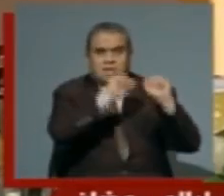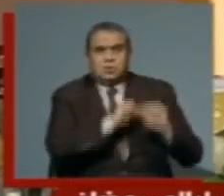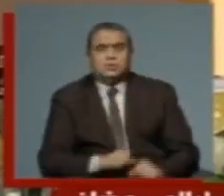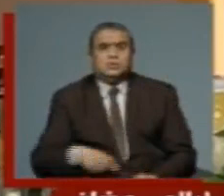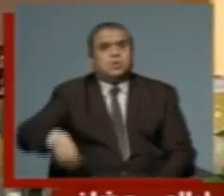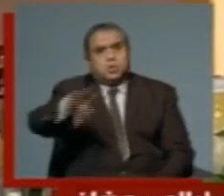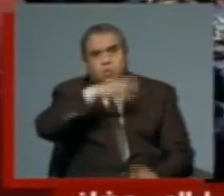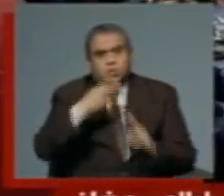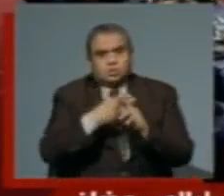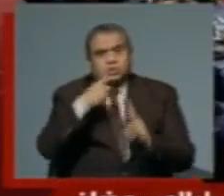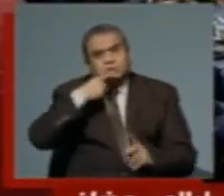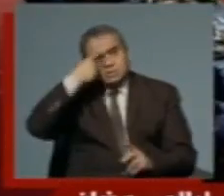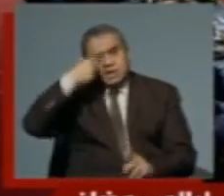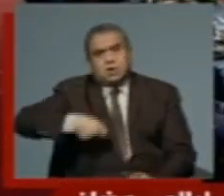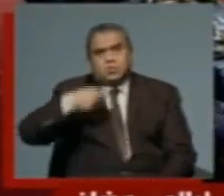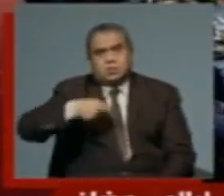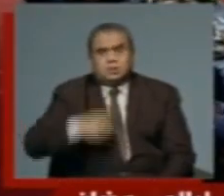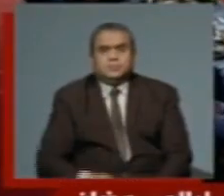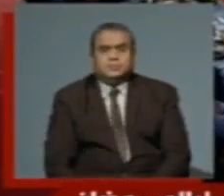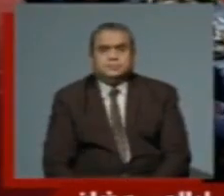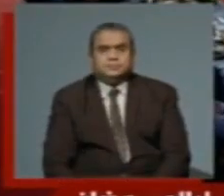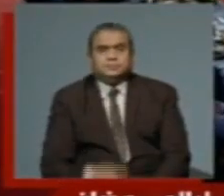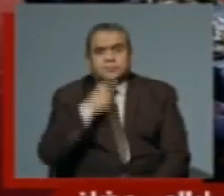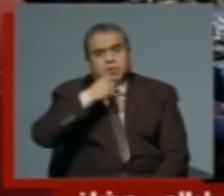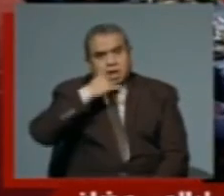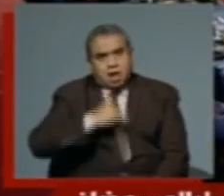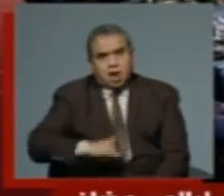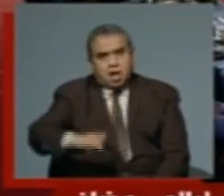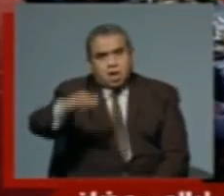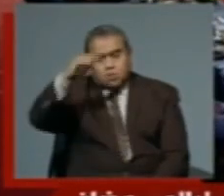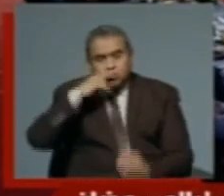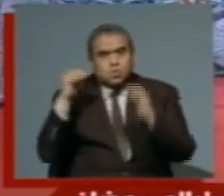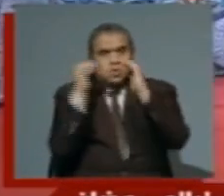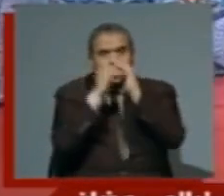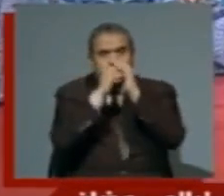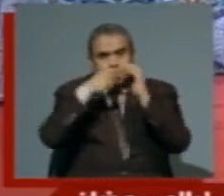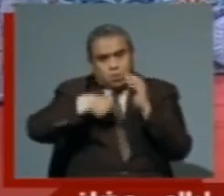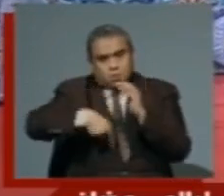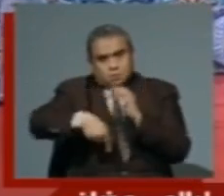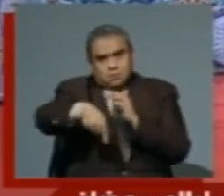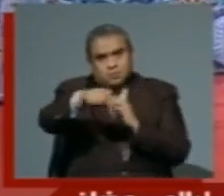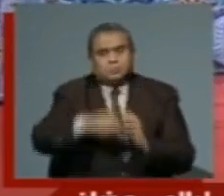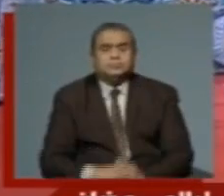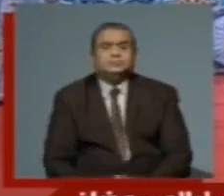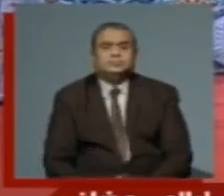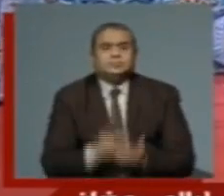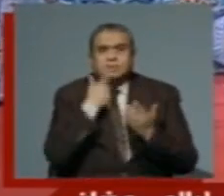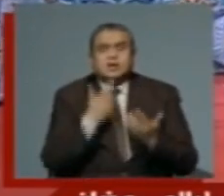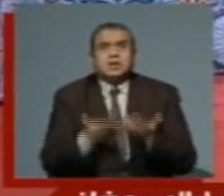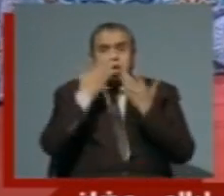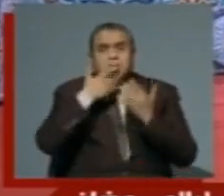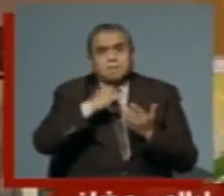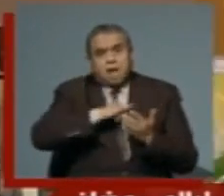وانتم طيبين ودائما ان شاء الله تبقى ايام طيبه